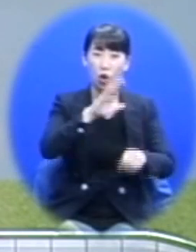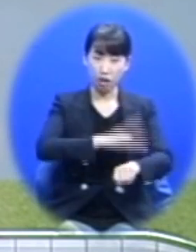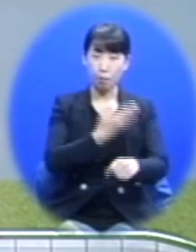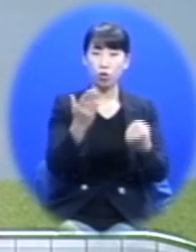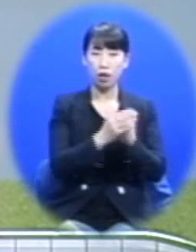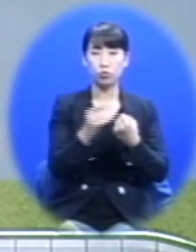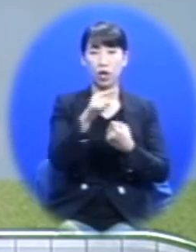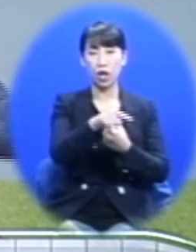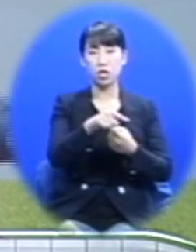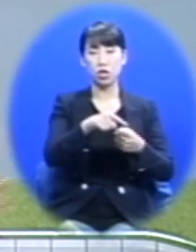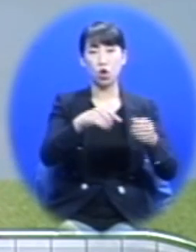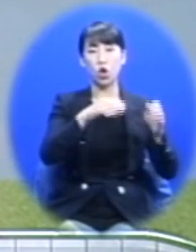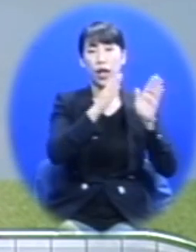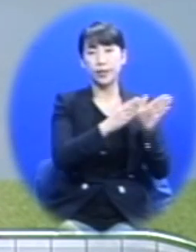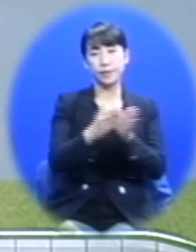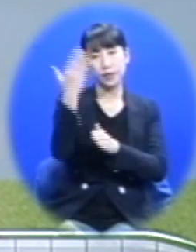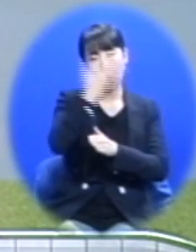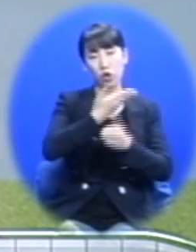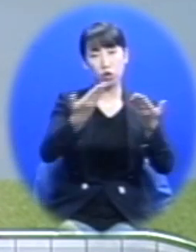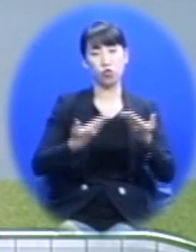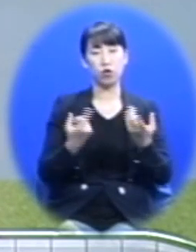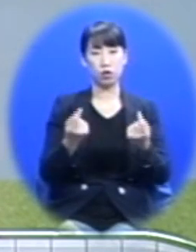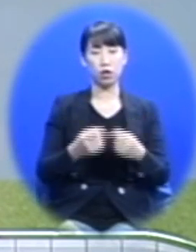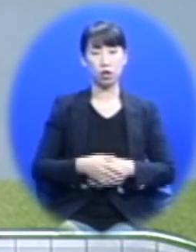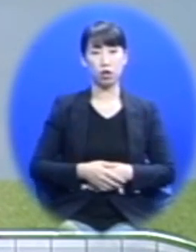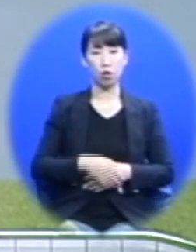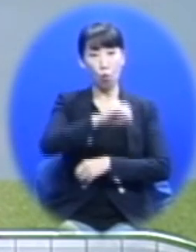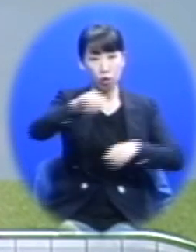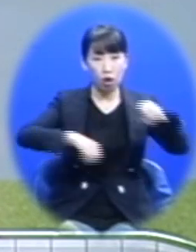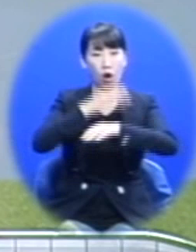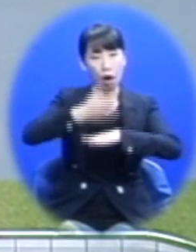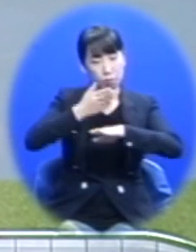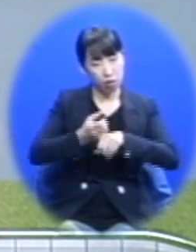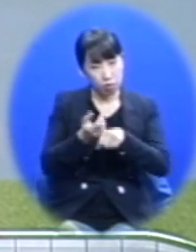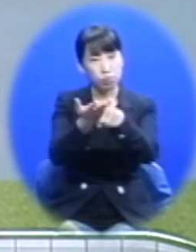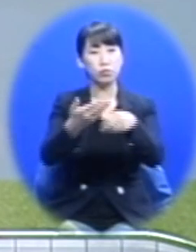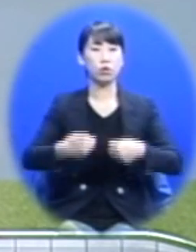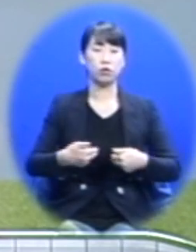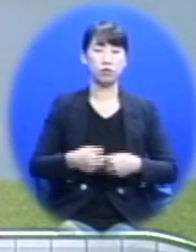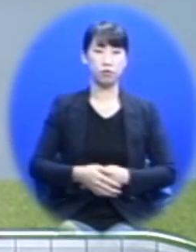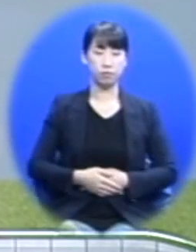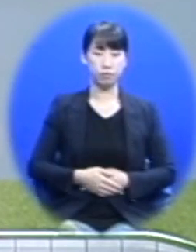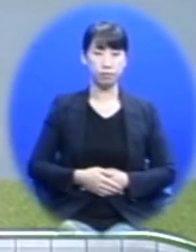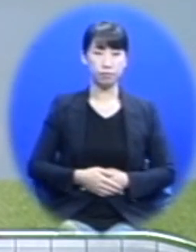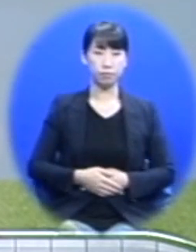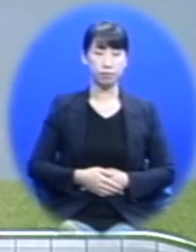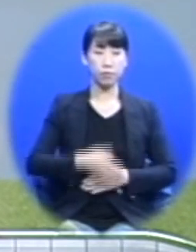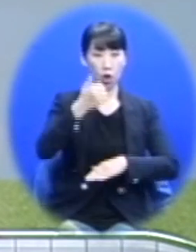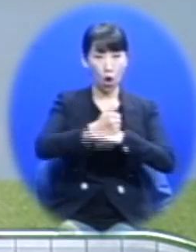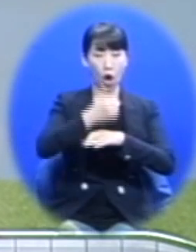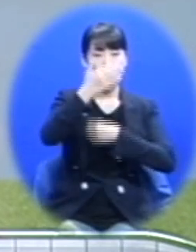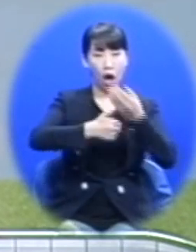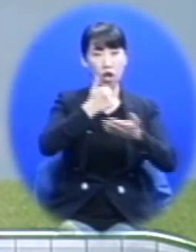때문에 하나님이 정리해 주셨구나. 오히려 하나님 감사합니다. 결국 하나님께서 이렇게